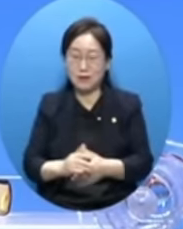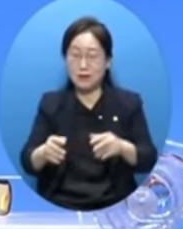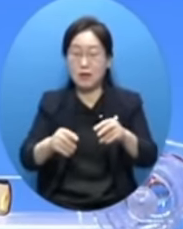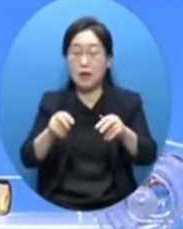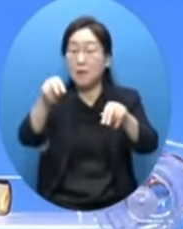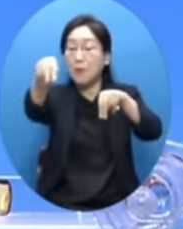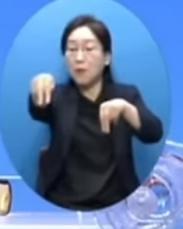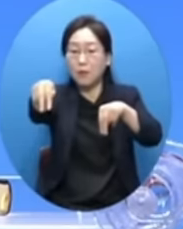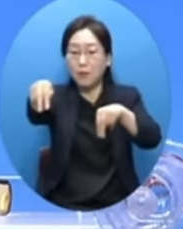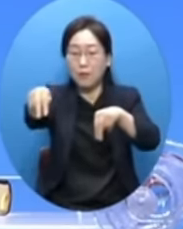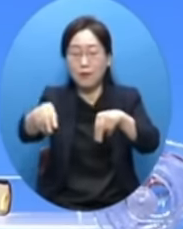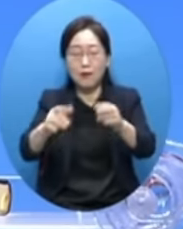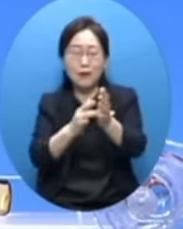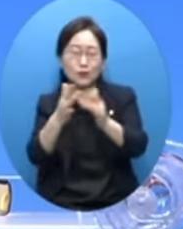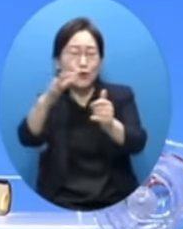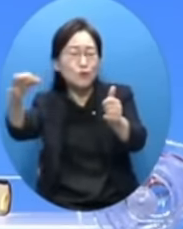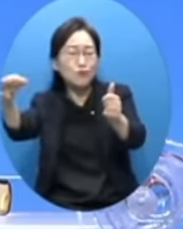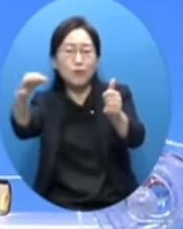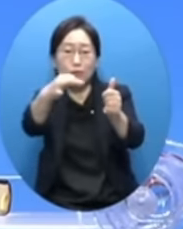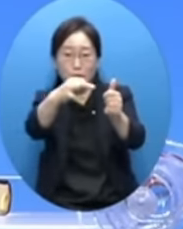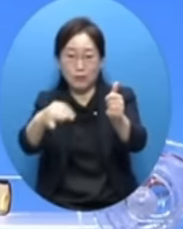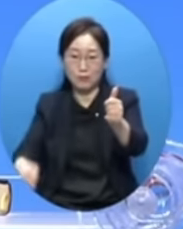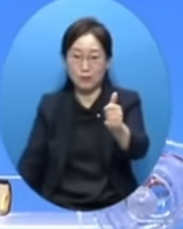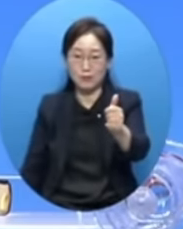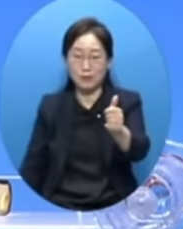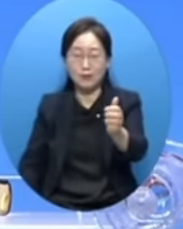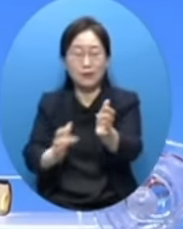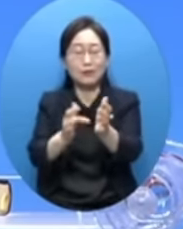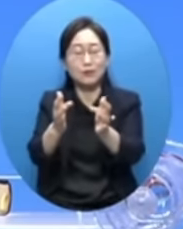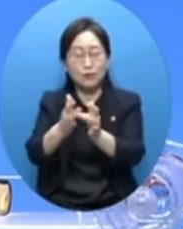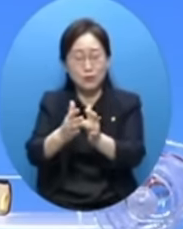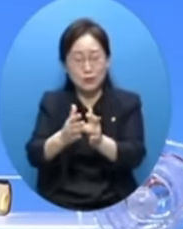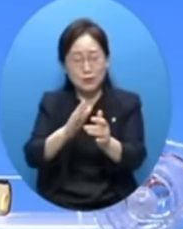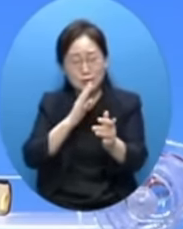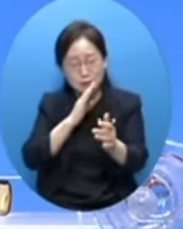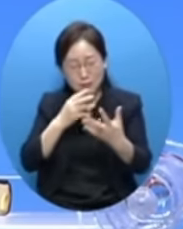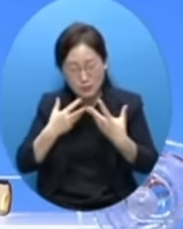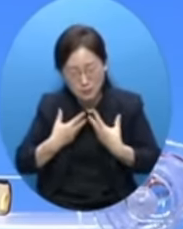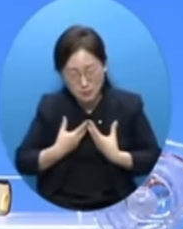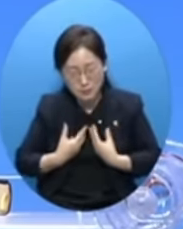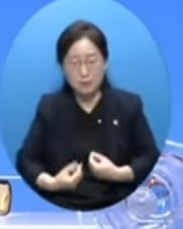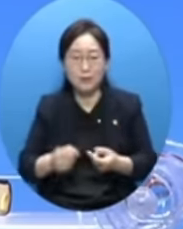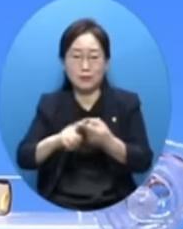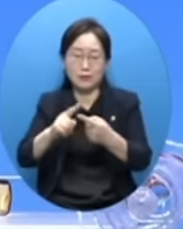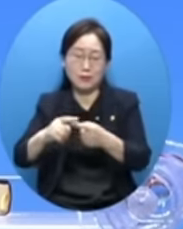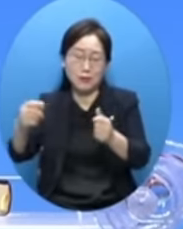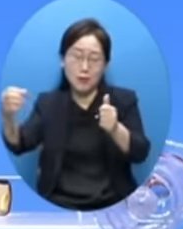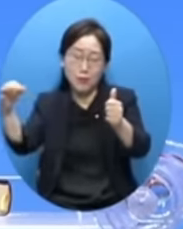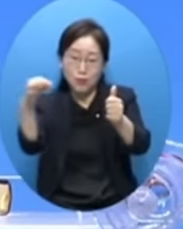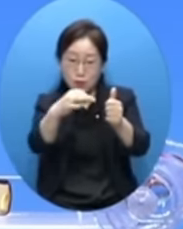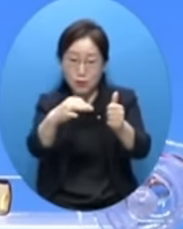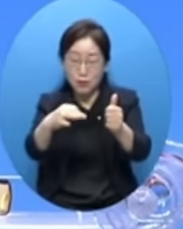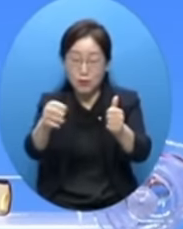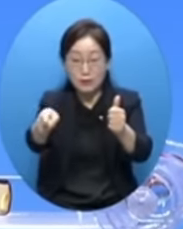서서 예수님께 부르짖었습니다. 예수님께 절망 가운데 부르짖은 이 한센병